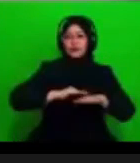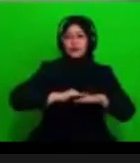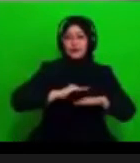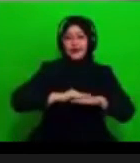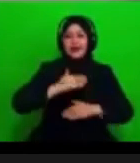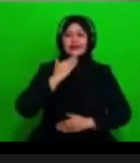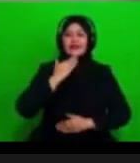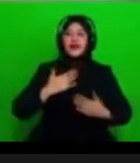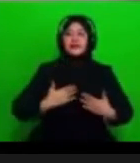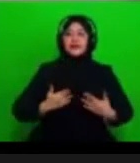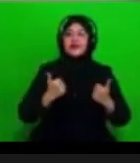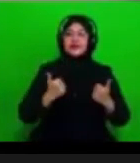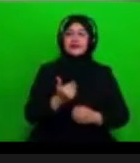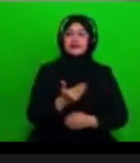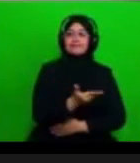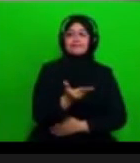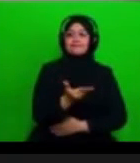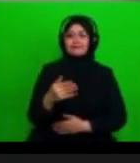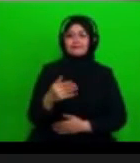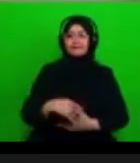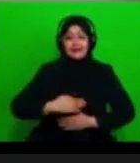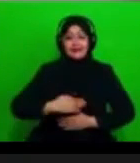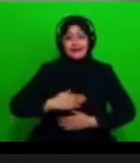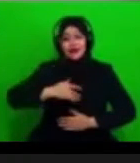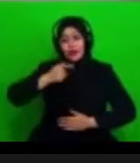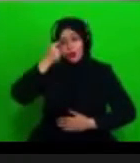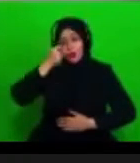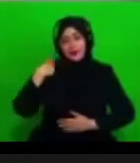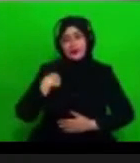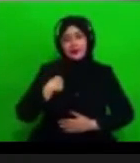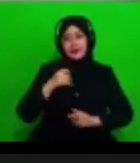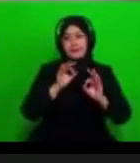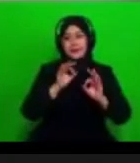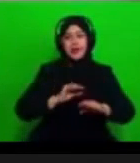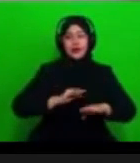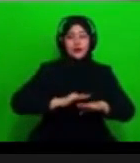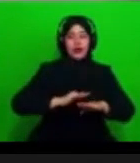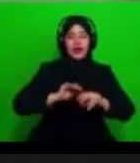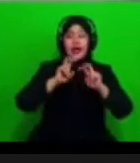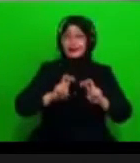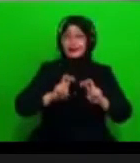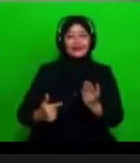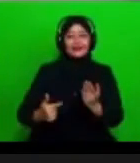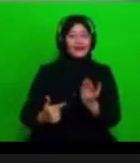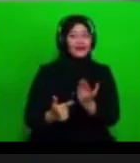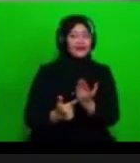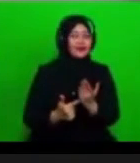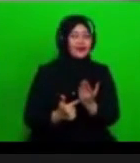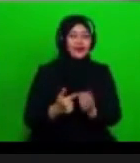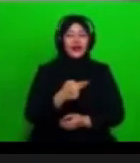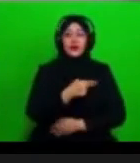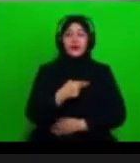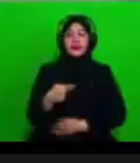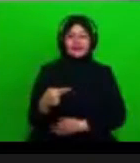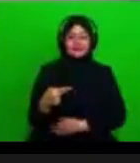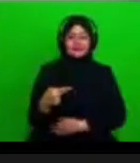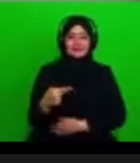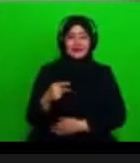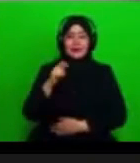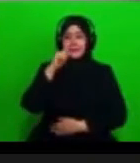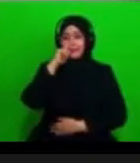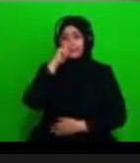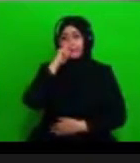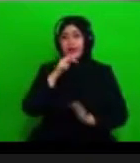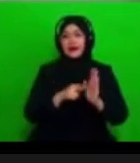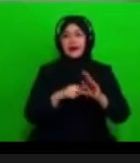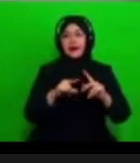Buddhaya, salam kebajikan. Yang terhormat Menteri Pendidikan Kebudayaan, Riset dan Teknologi Republik Indonesia,